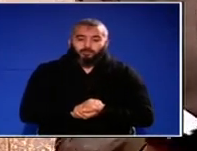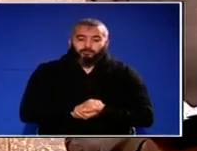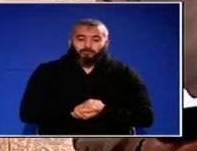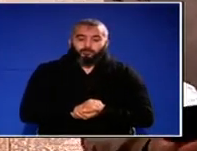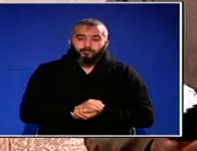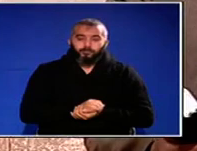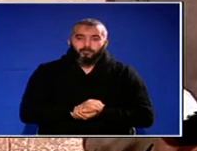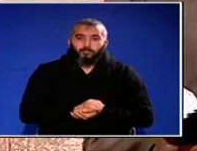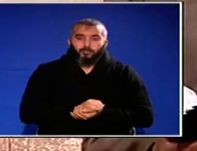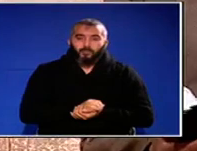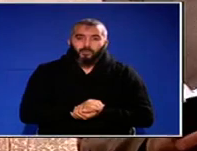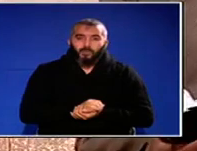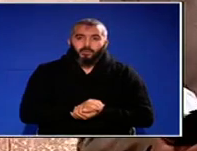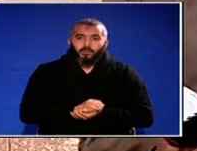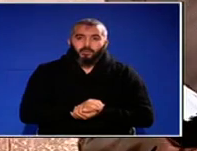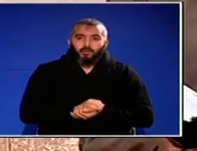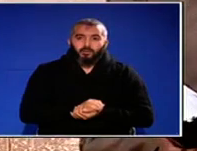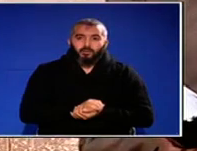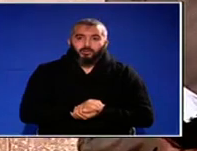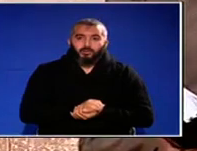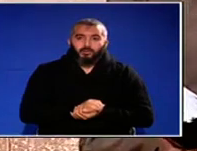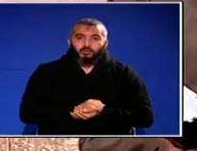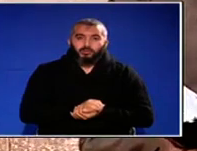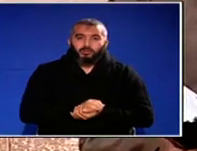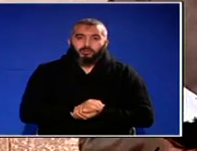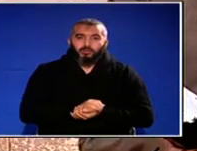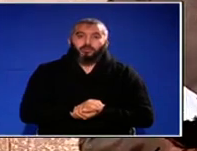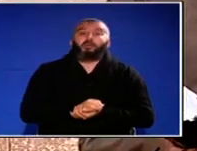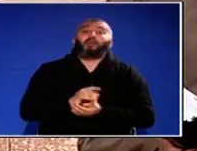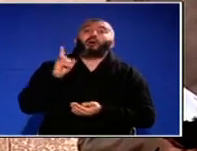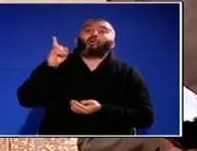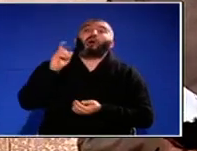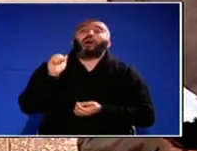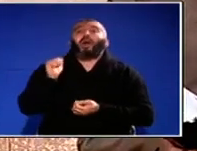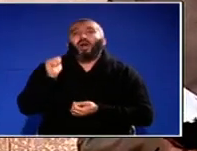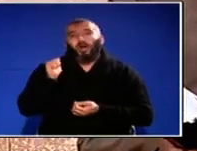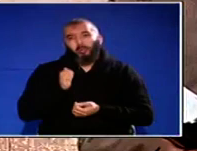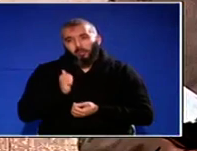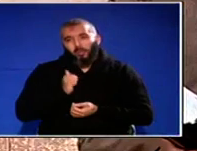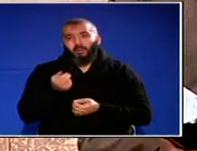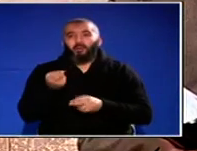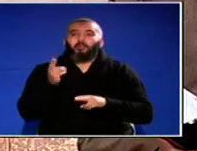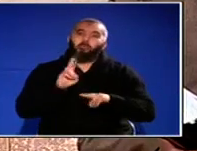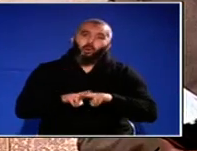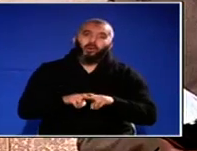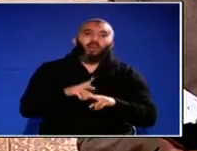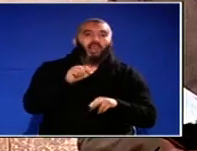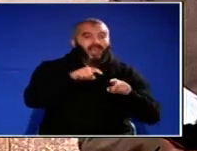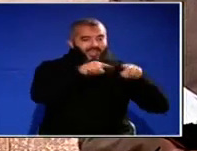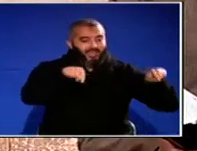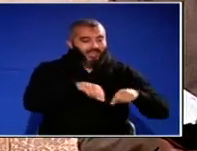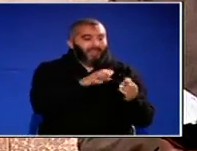عبد الله شيخنا قادر شيخ عبد الله مستغانم الميراث. الوالدة توفيت خلات قطعة أرض